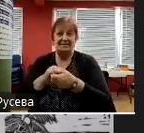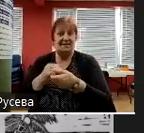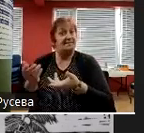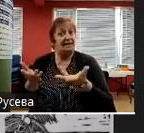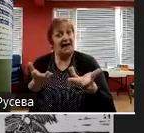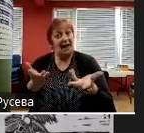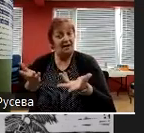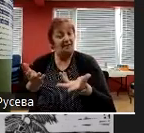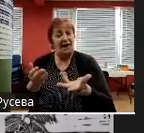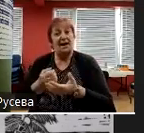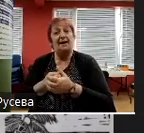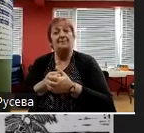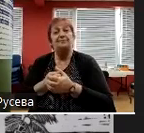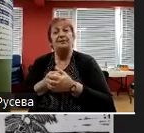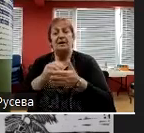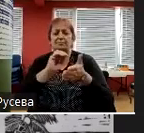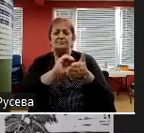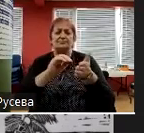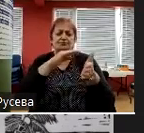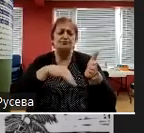в график,